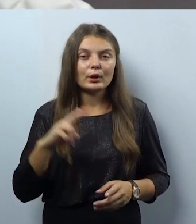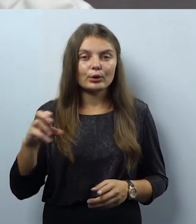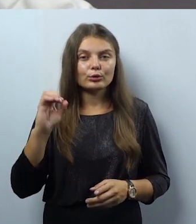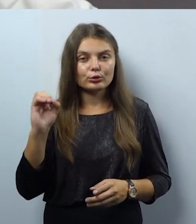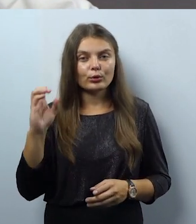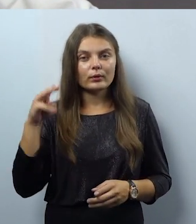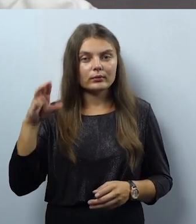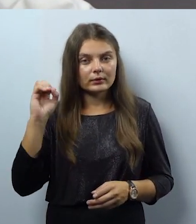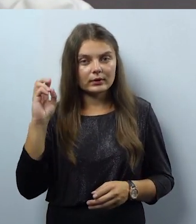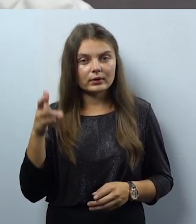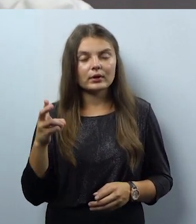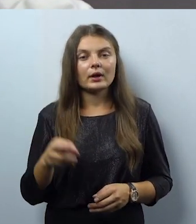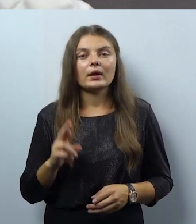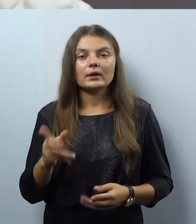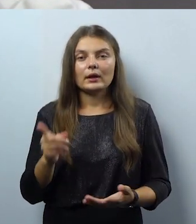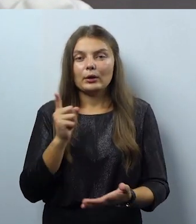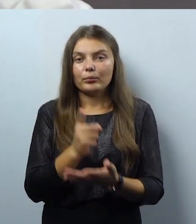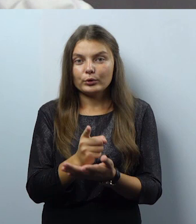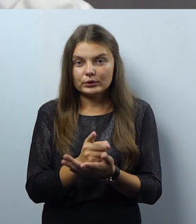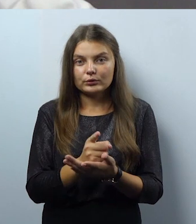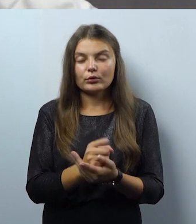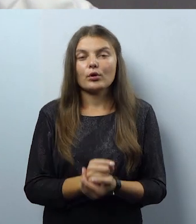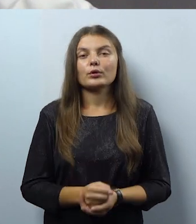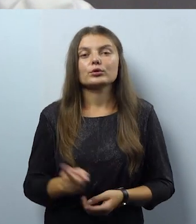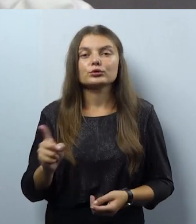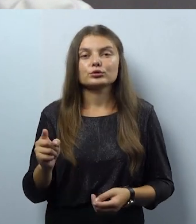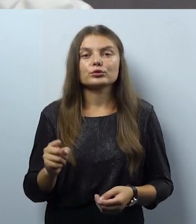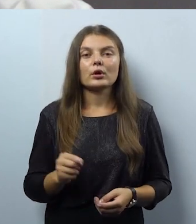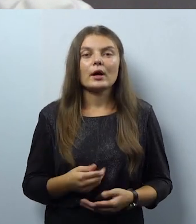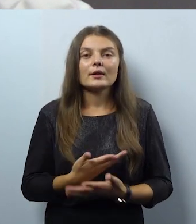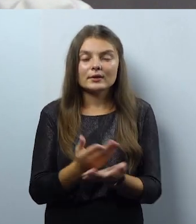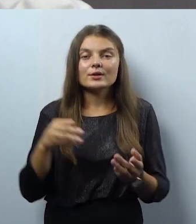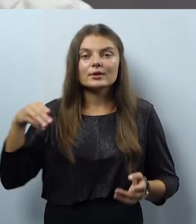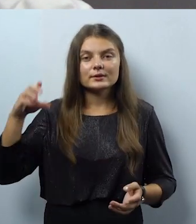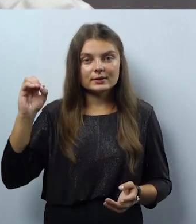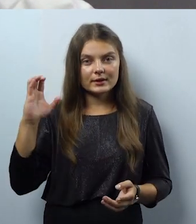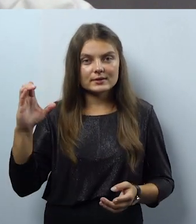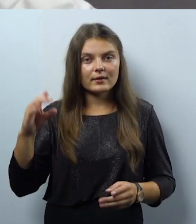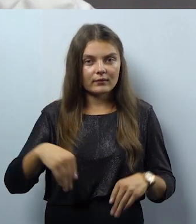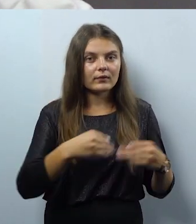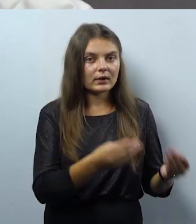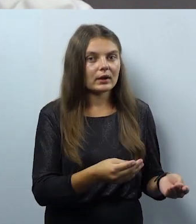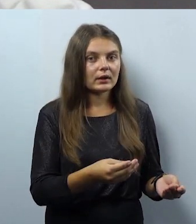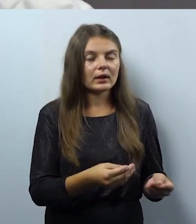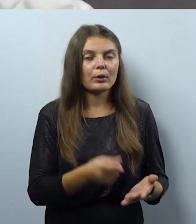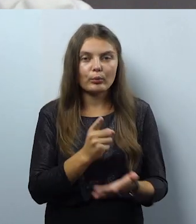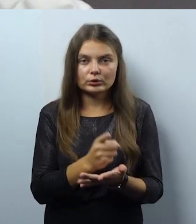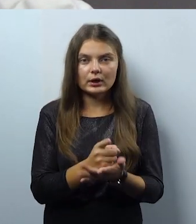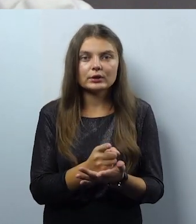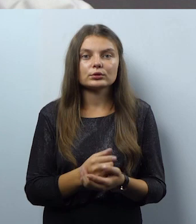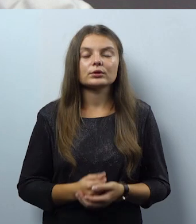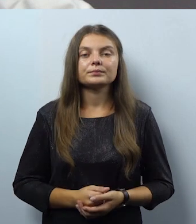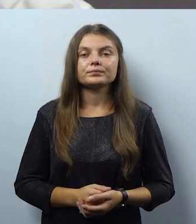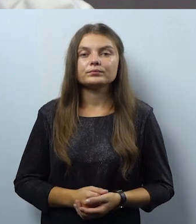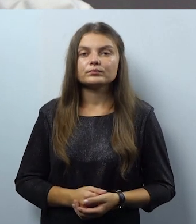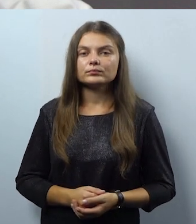платником екологічного податку, що тільки наша Бурштинська ТЕС перераховує щорічно, зараз останні роки, ця сума податку